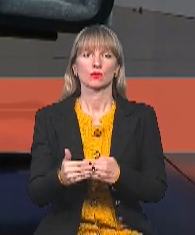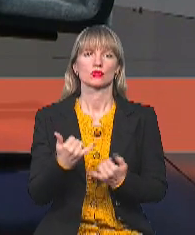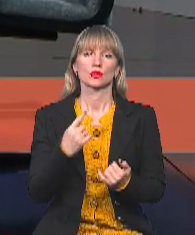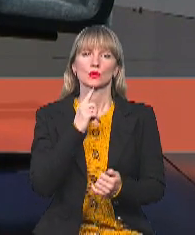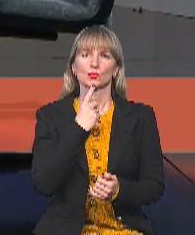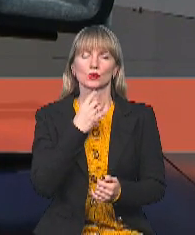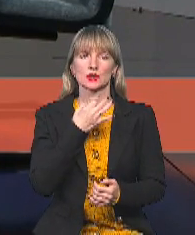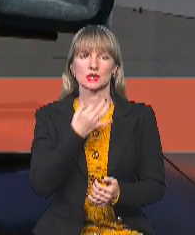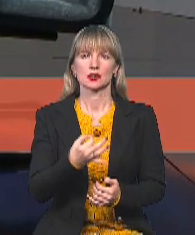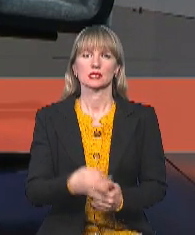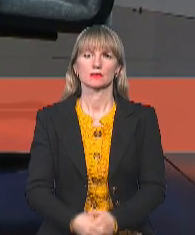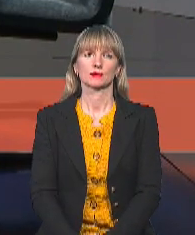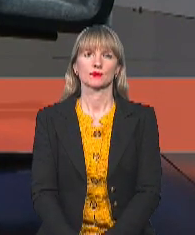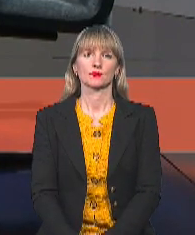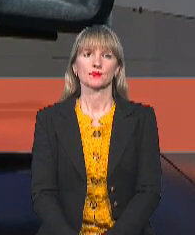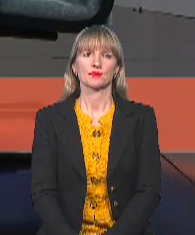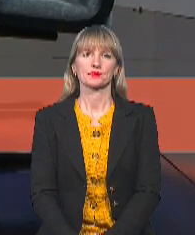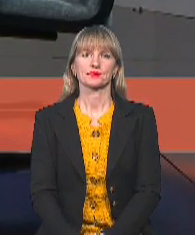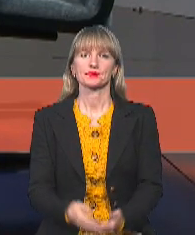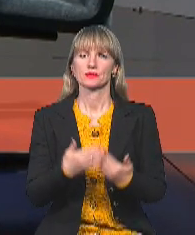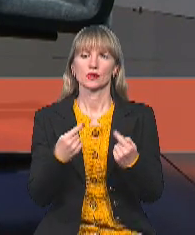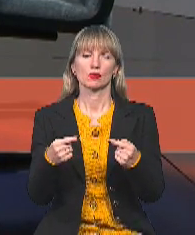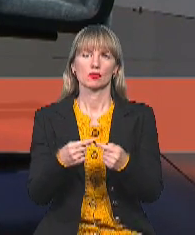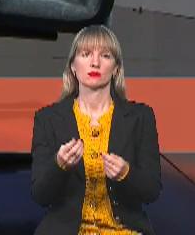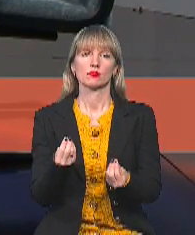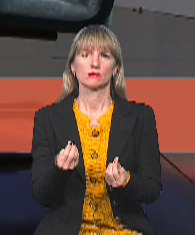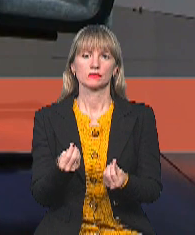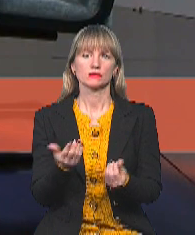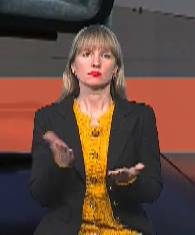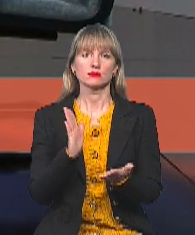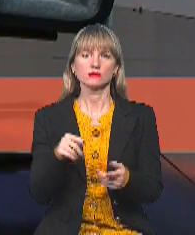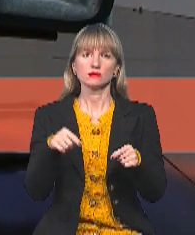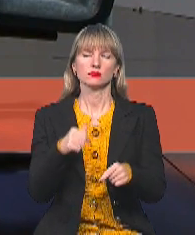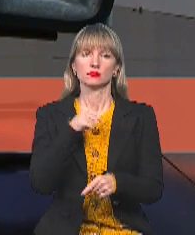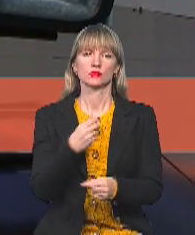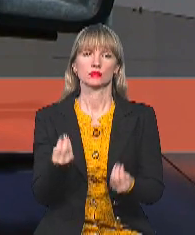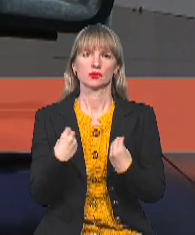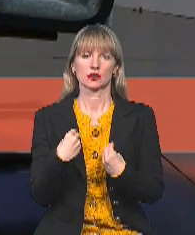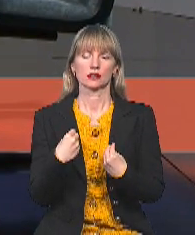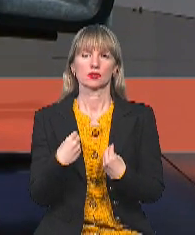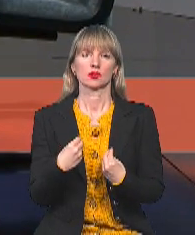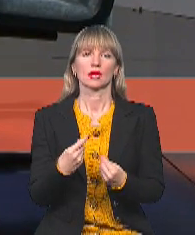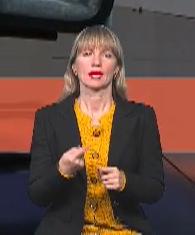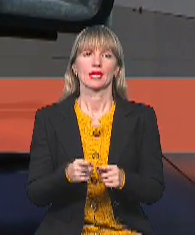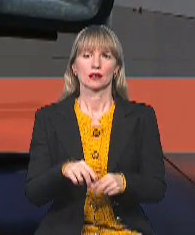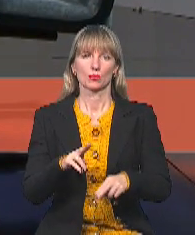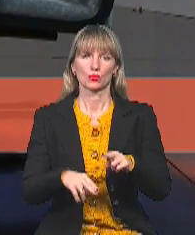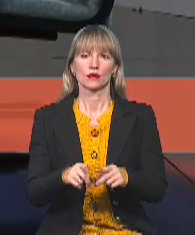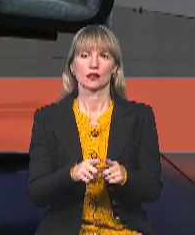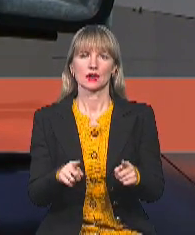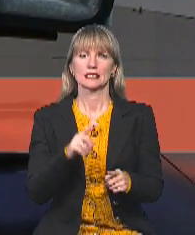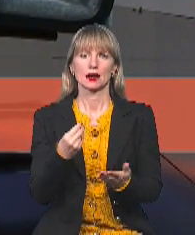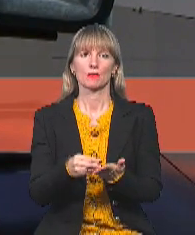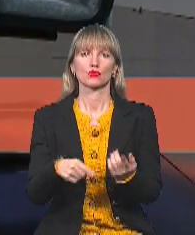трудно сказать, не имея четких цифр, которые будут в этом году выделены на финансирование. Это будівництво триває за